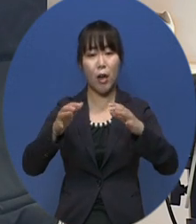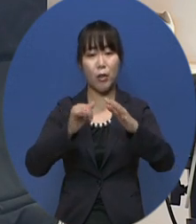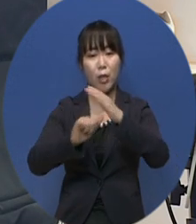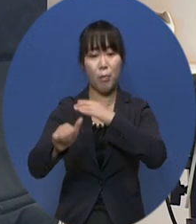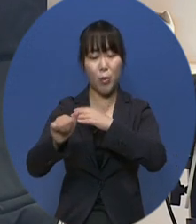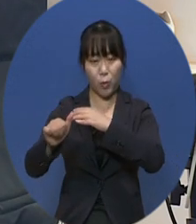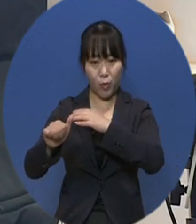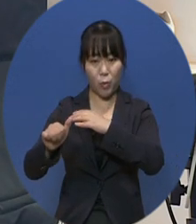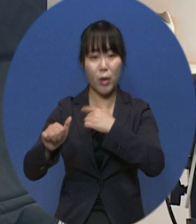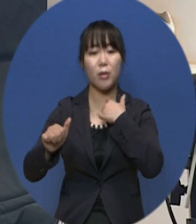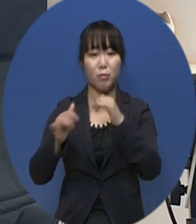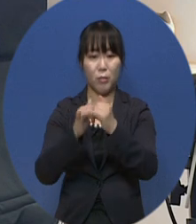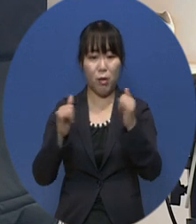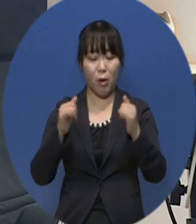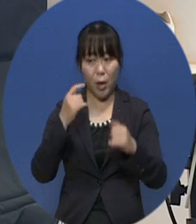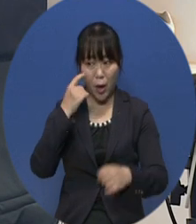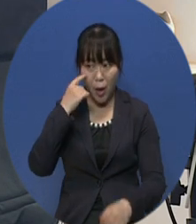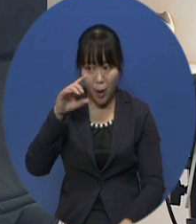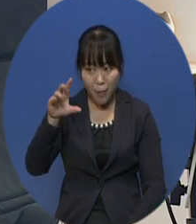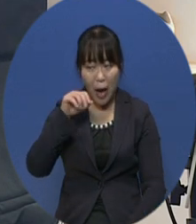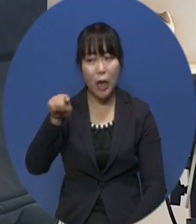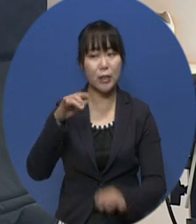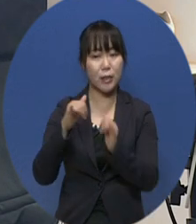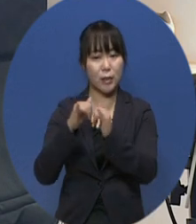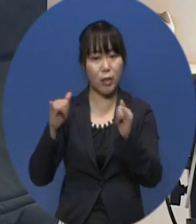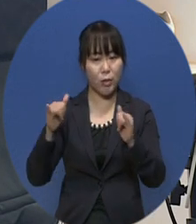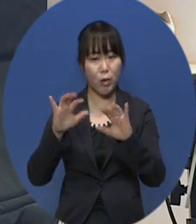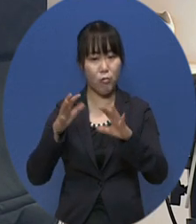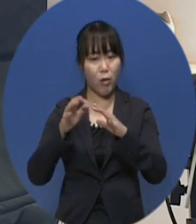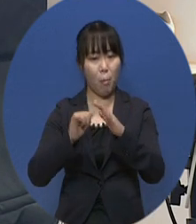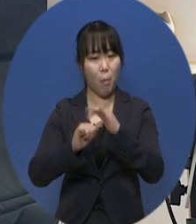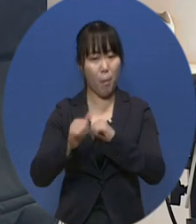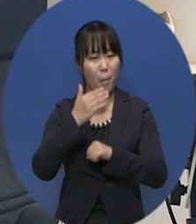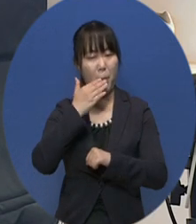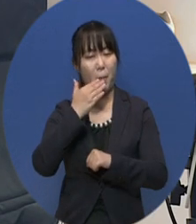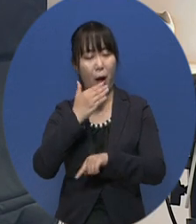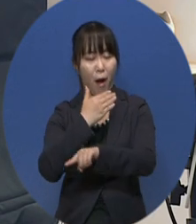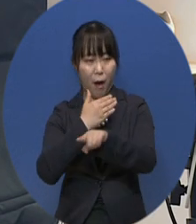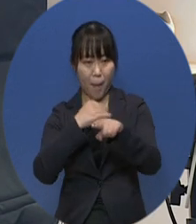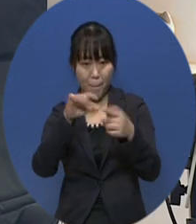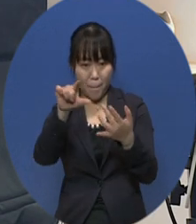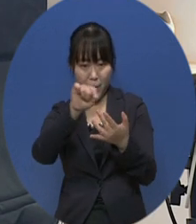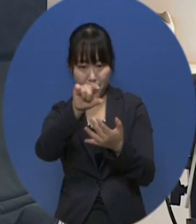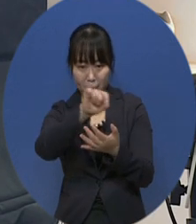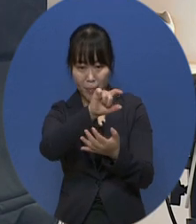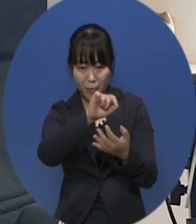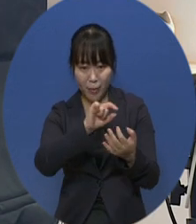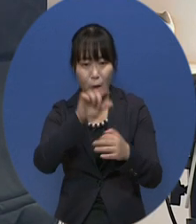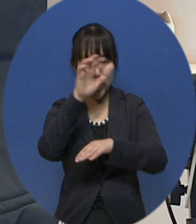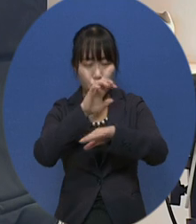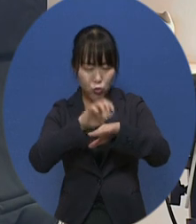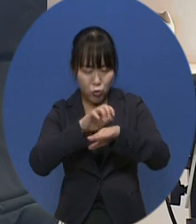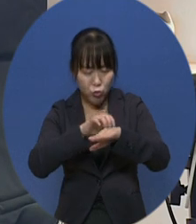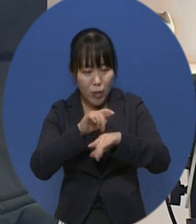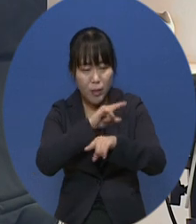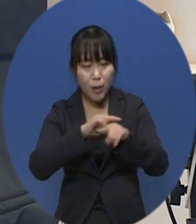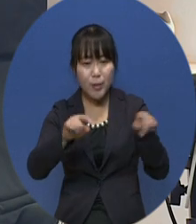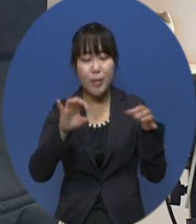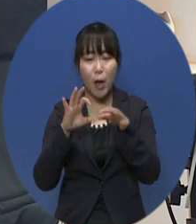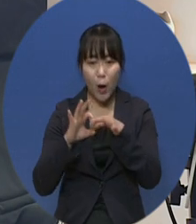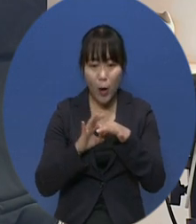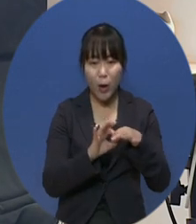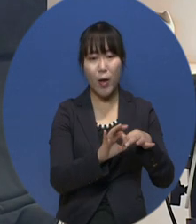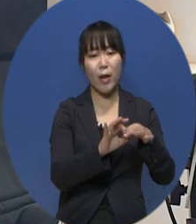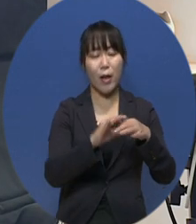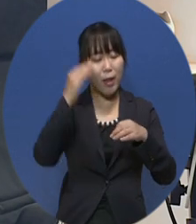와서 합니다. 아, 네. 거기서 눈에 딱 들어오는 거죠. 아, 저 사람, 이 사람 국가대표급이다. 딱 뽑아가지고 네. 트레이닝 시켜서 연결해주면